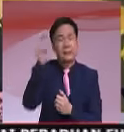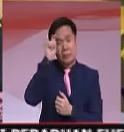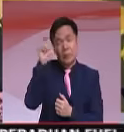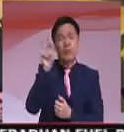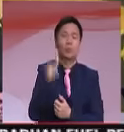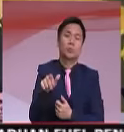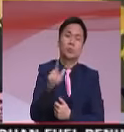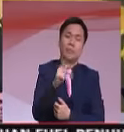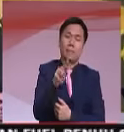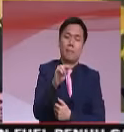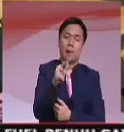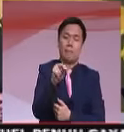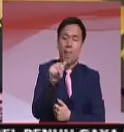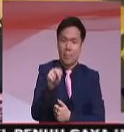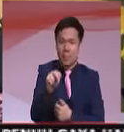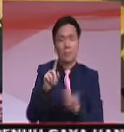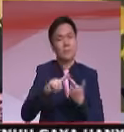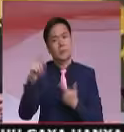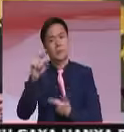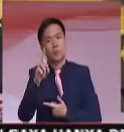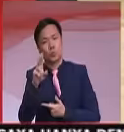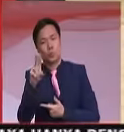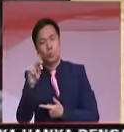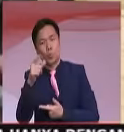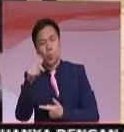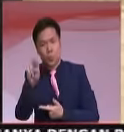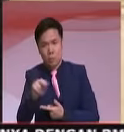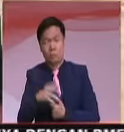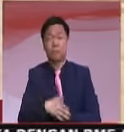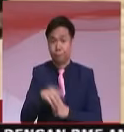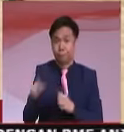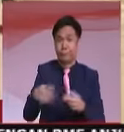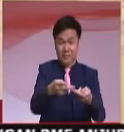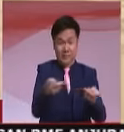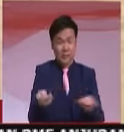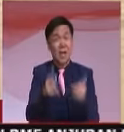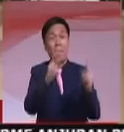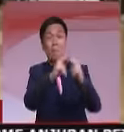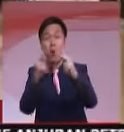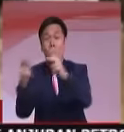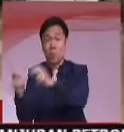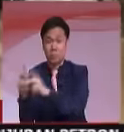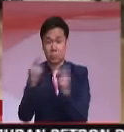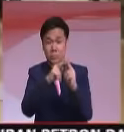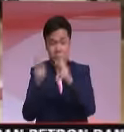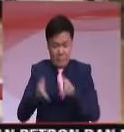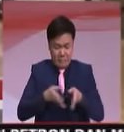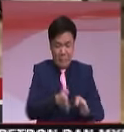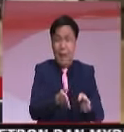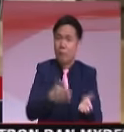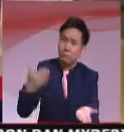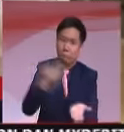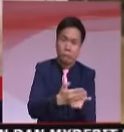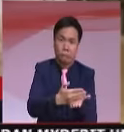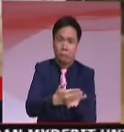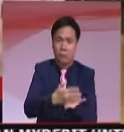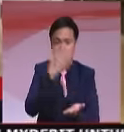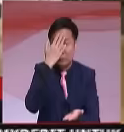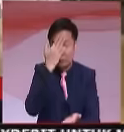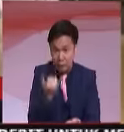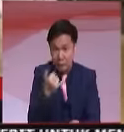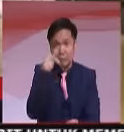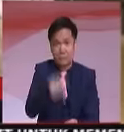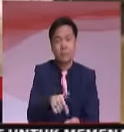dan Dungeon dihulu kemampuan lebih 2000 penduduk di beberapa Kampung terputus hubungan selepas jalan keluar